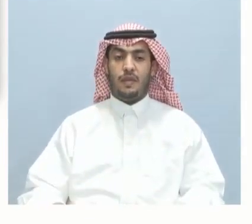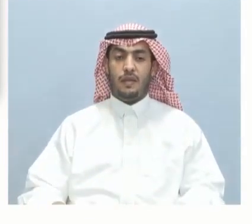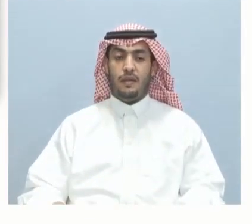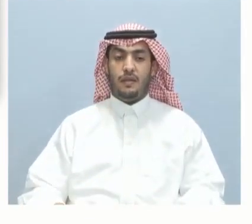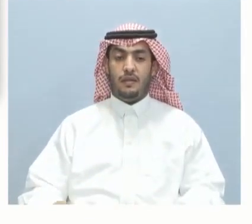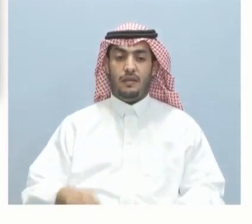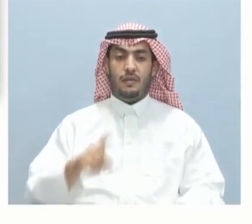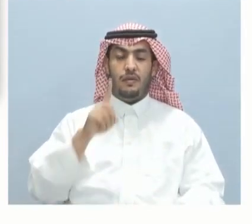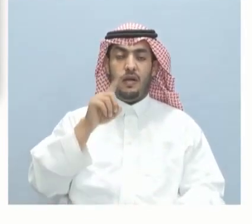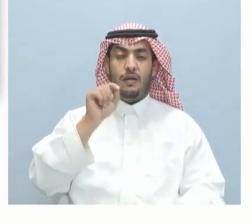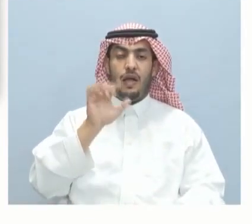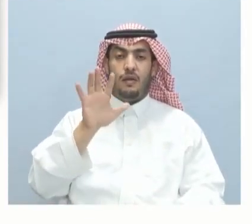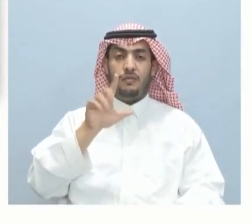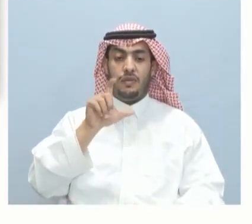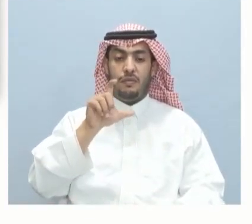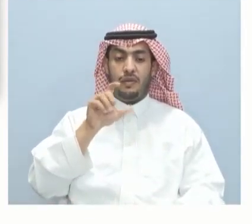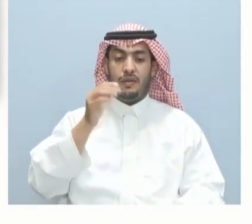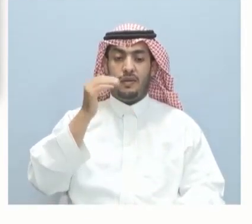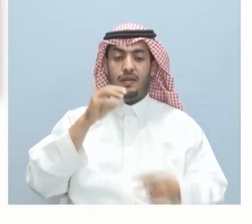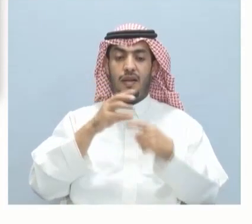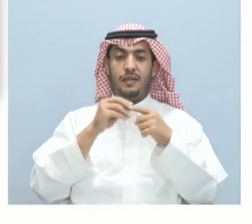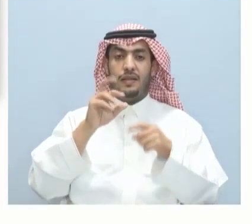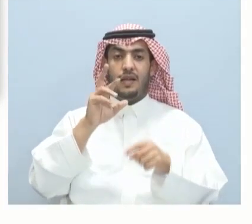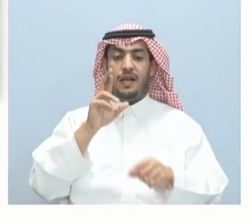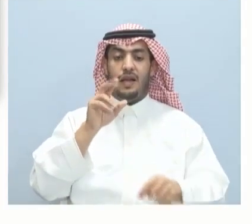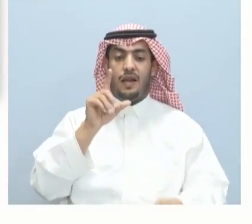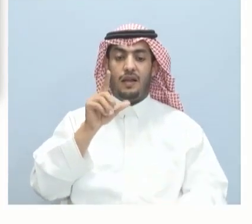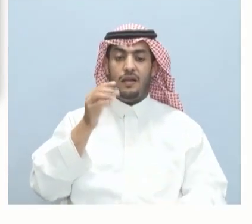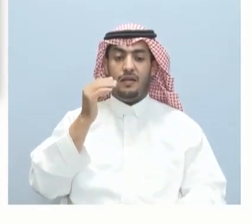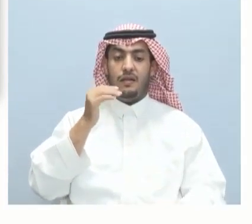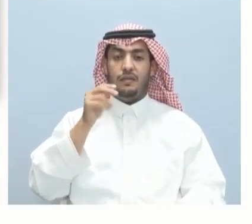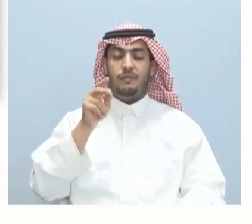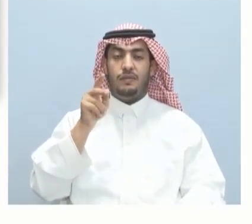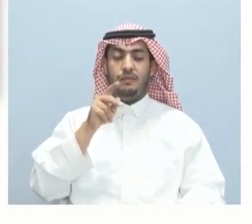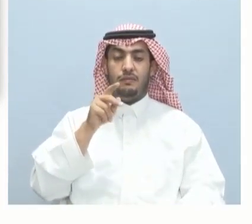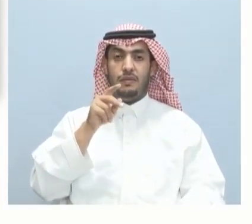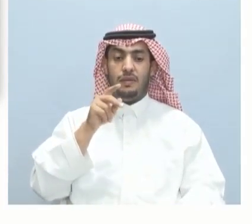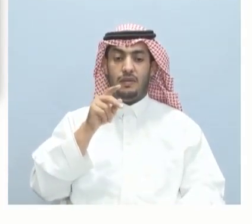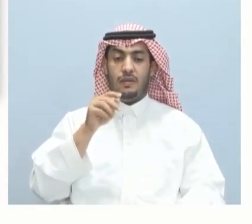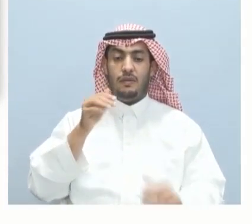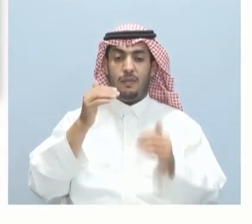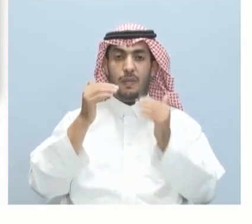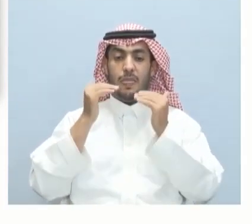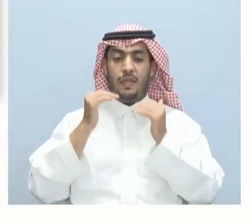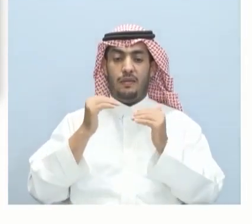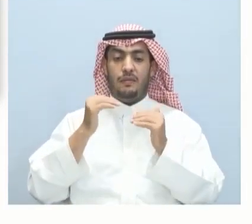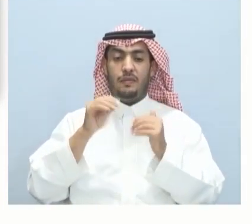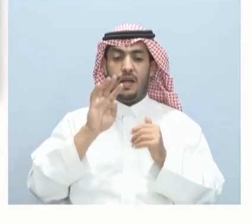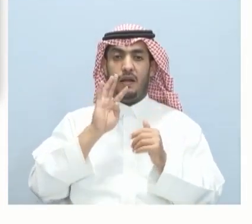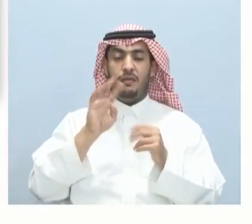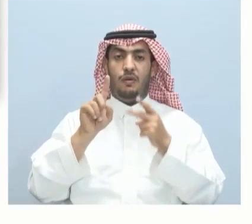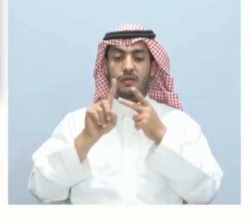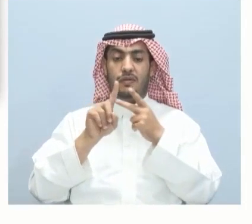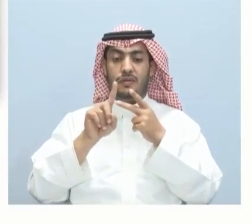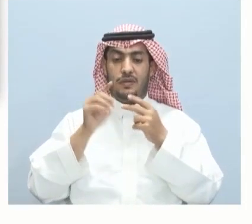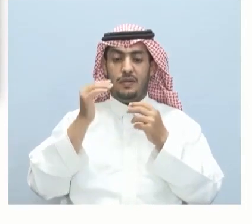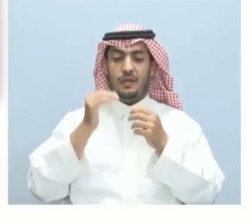1. 75 ناقص الار ال تمام تساوي الباقي ينزل كما هو ال 400 تنزل